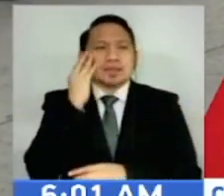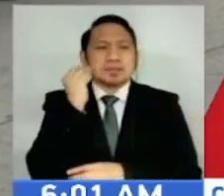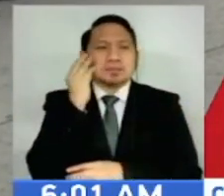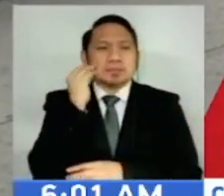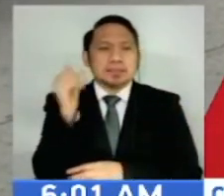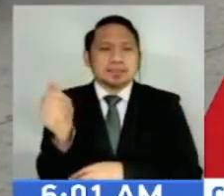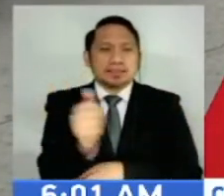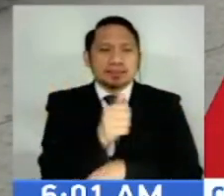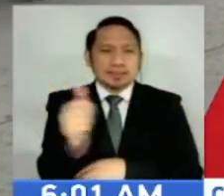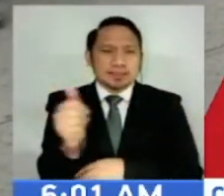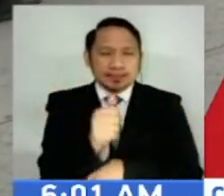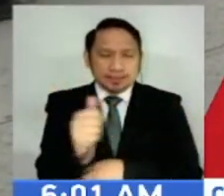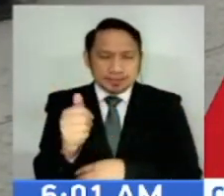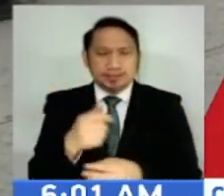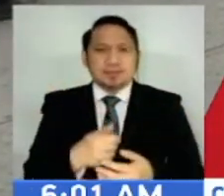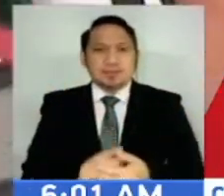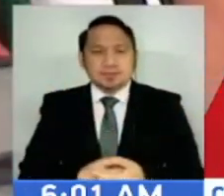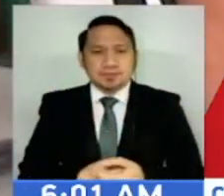araw-araw.